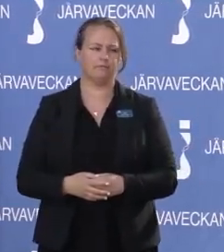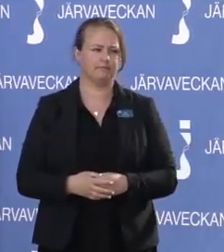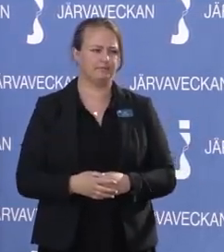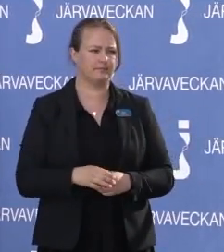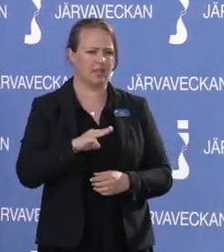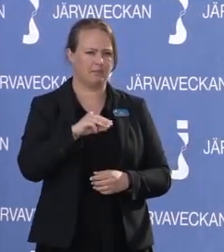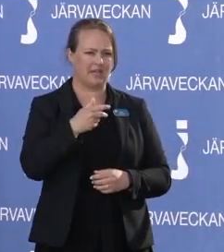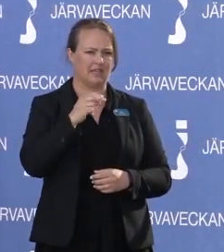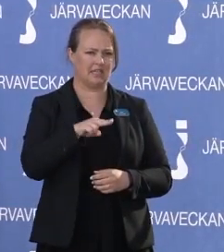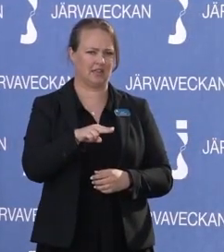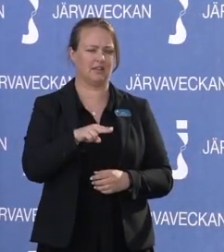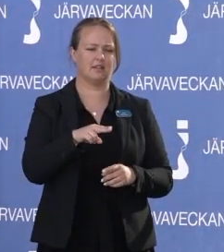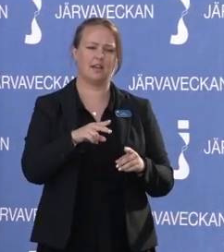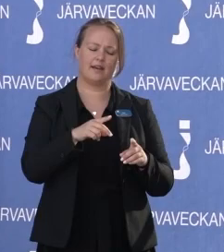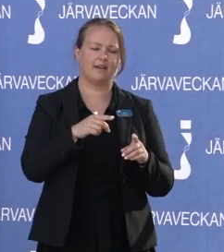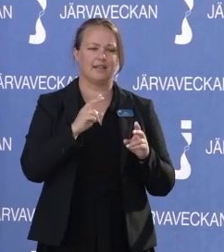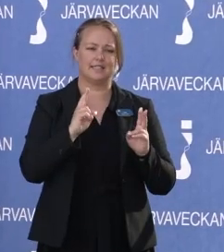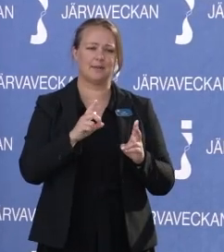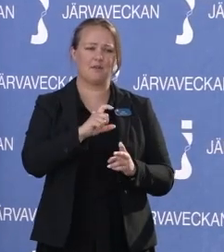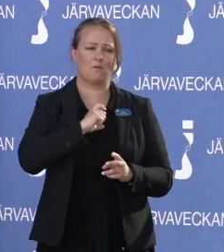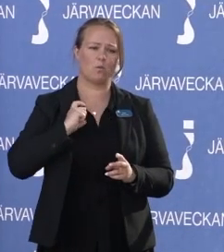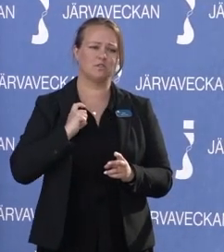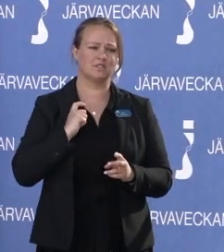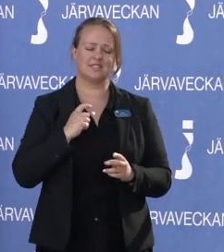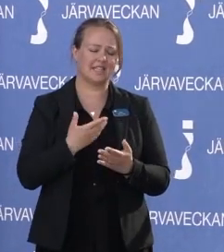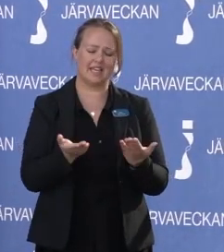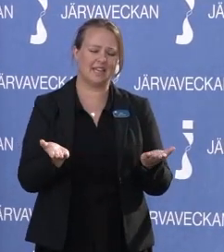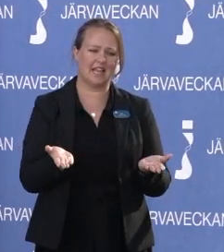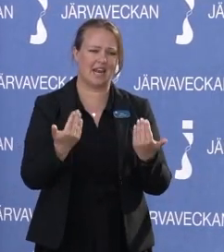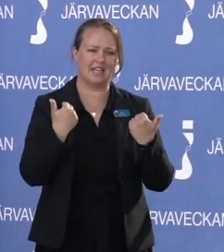vi har lite samma, vi har faktiskt inte heller lätt, tror jag. Och